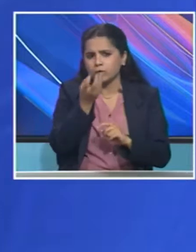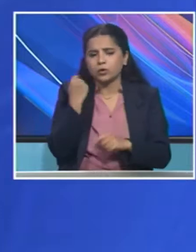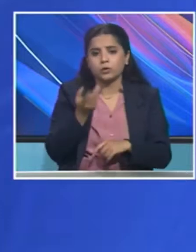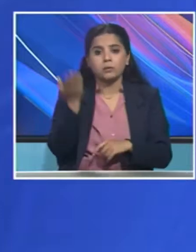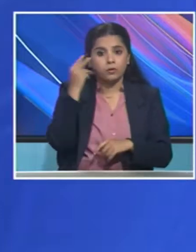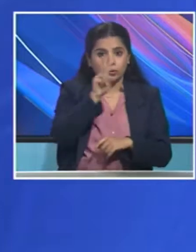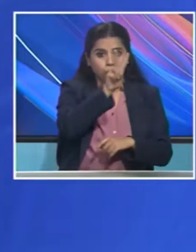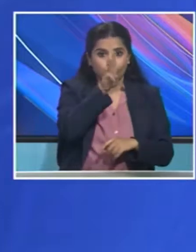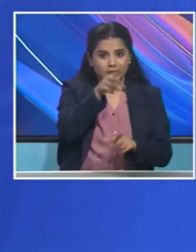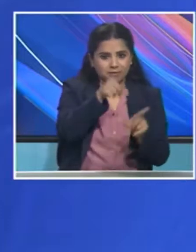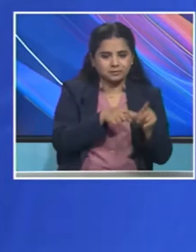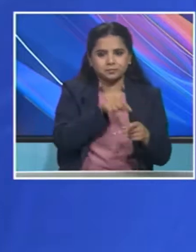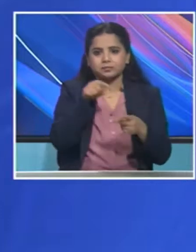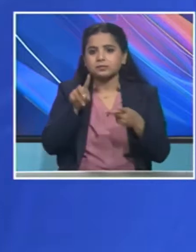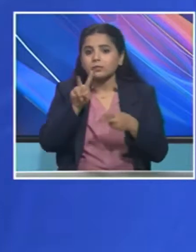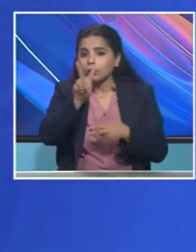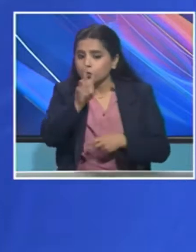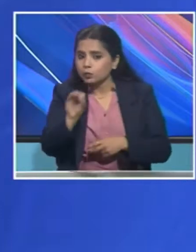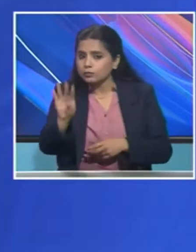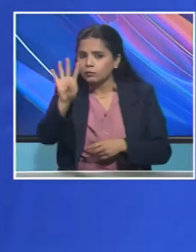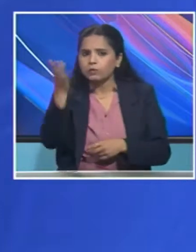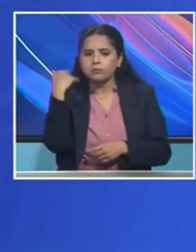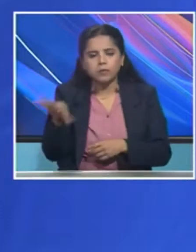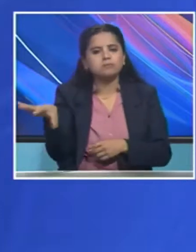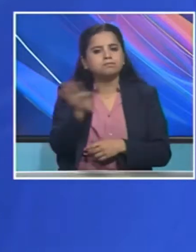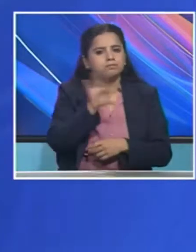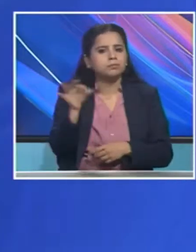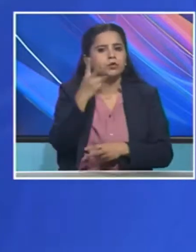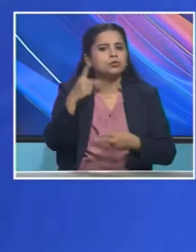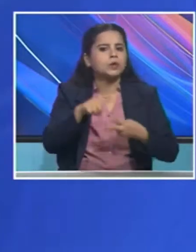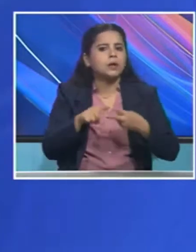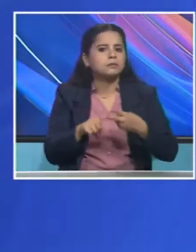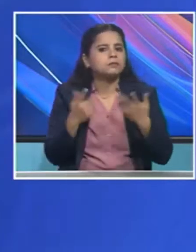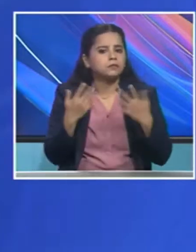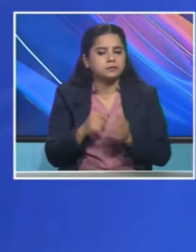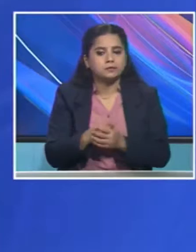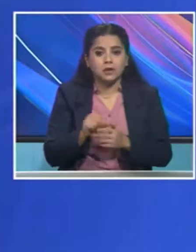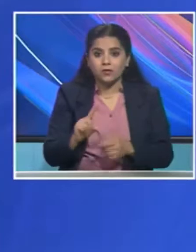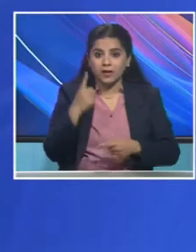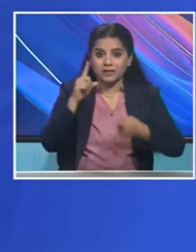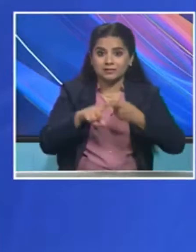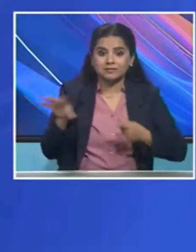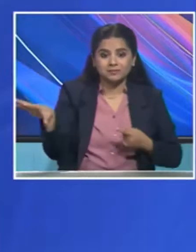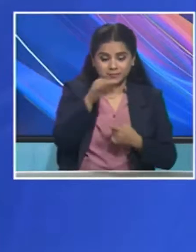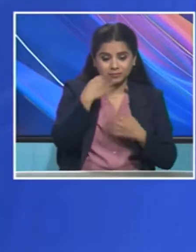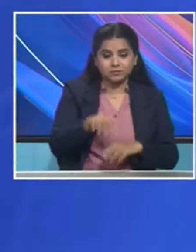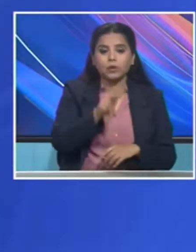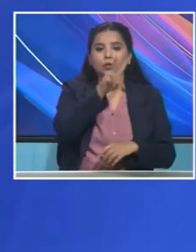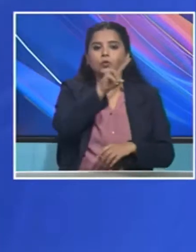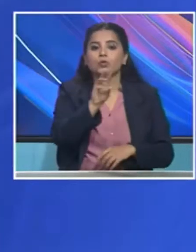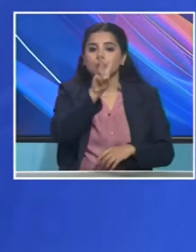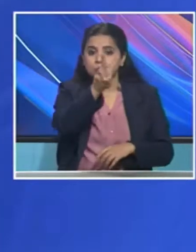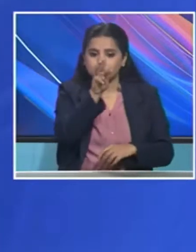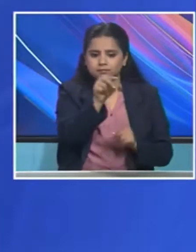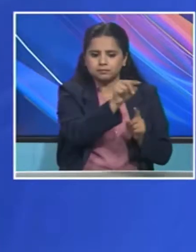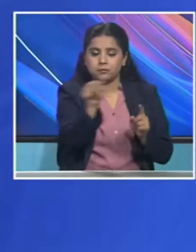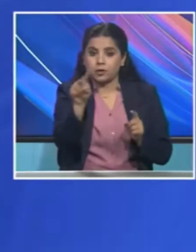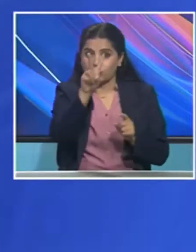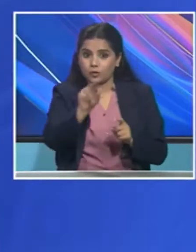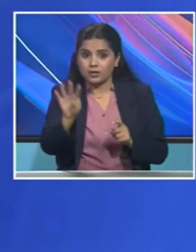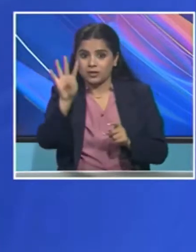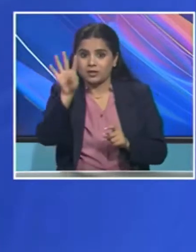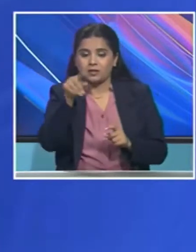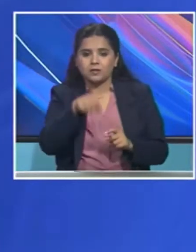2000 और साल 2004 में विधायक बनी। पहली बार विधायक बनने के बाद वो साल 2000 से 2004 तक